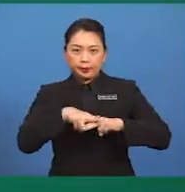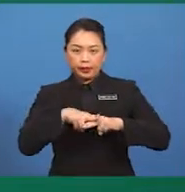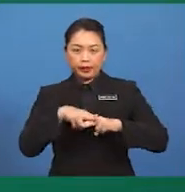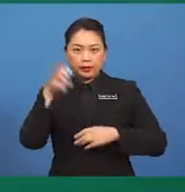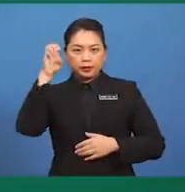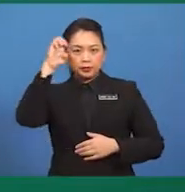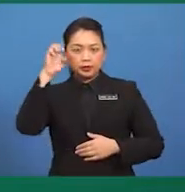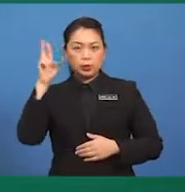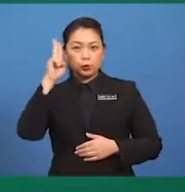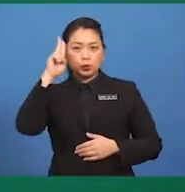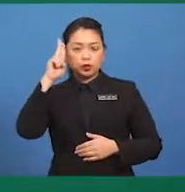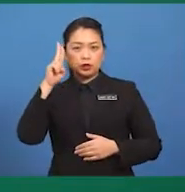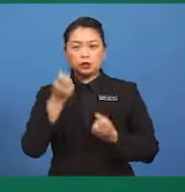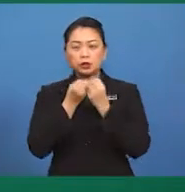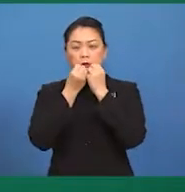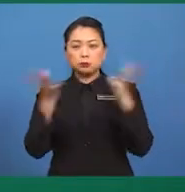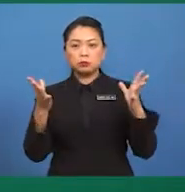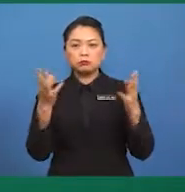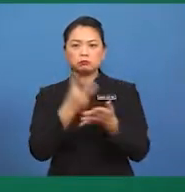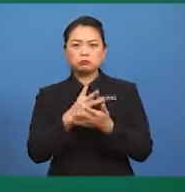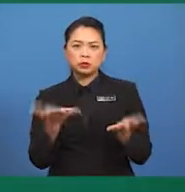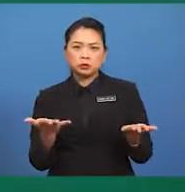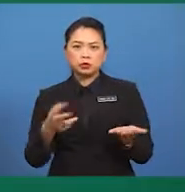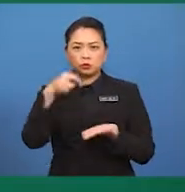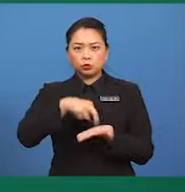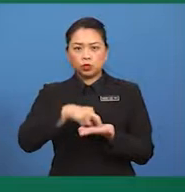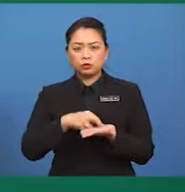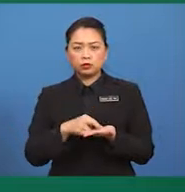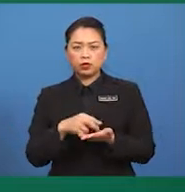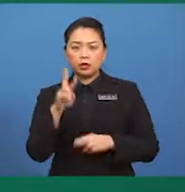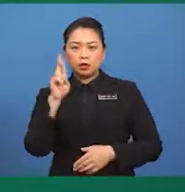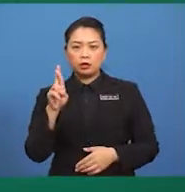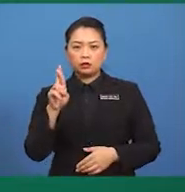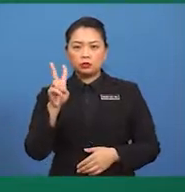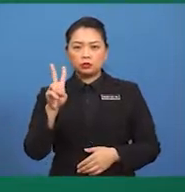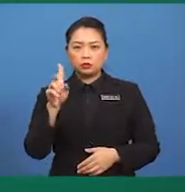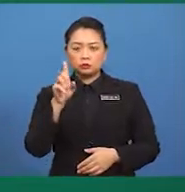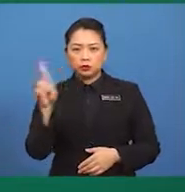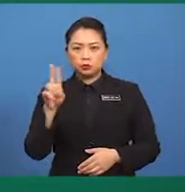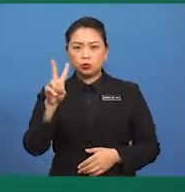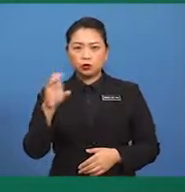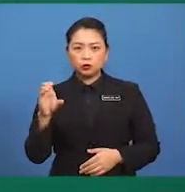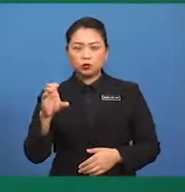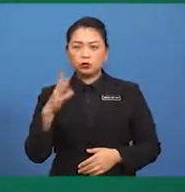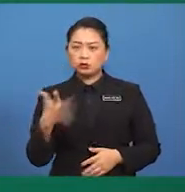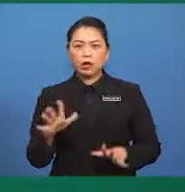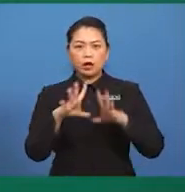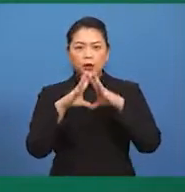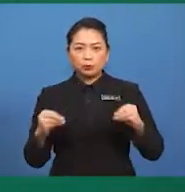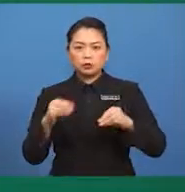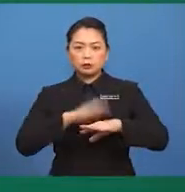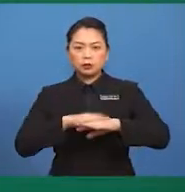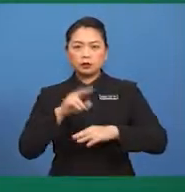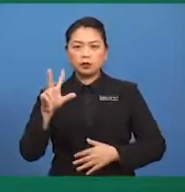Udin diisytiharkan muflis dan hutangnya sebanyak RM1,200 telah dihapuskan pada